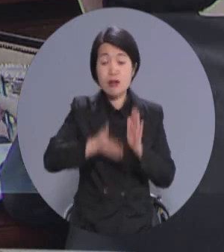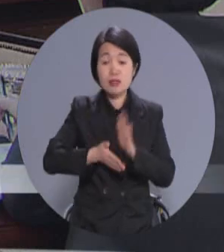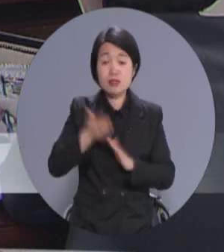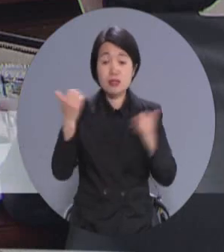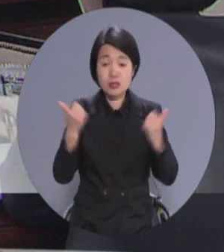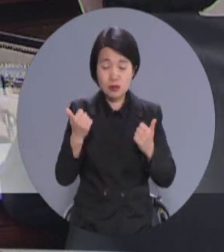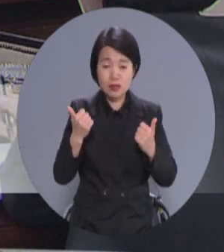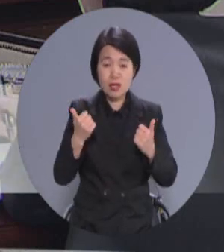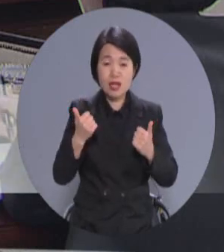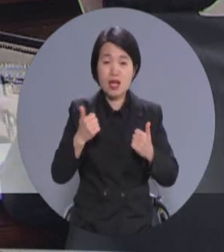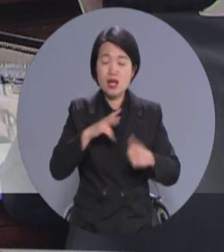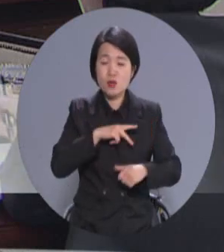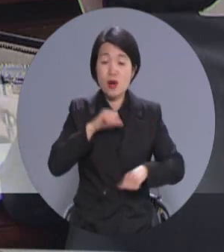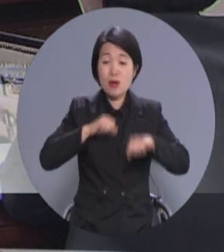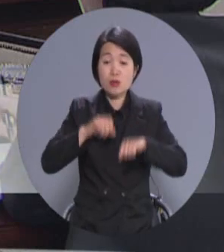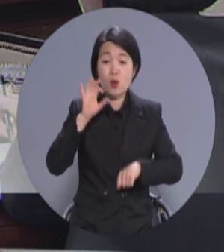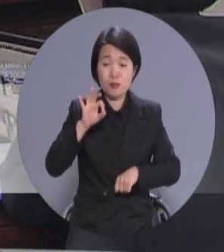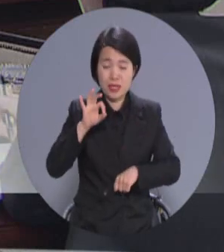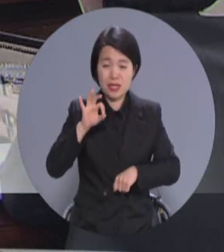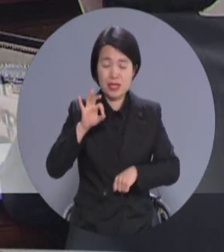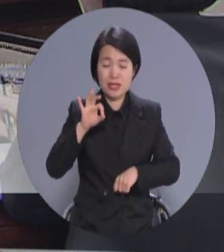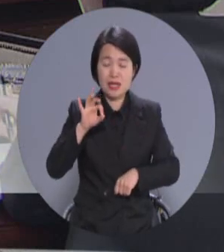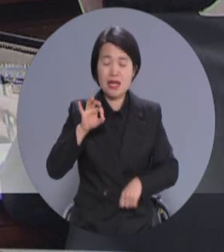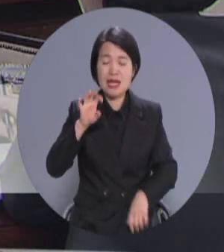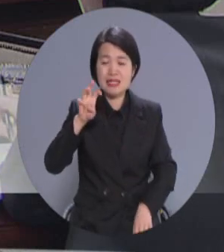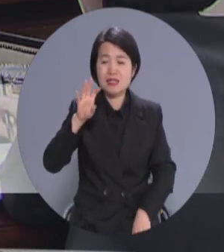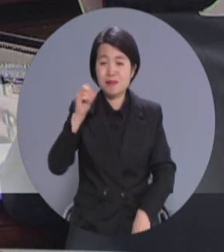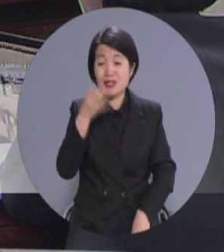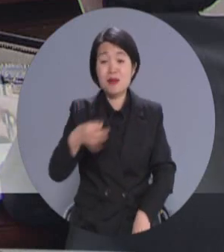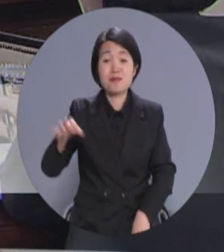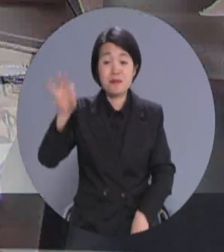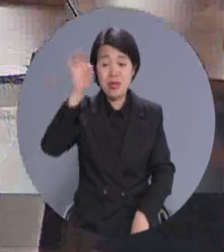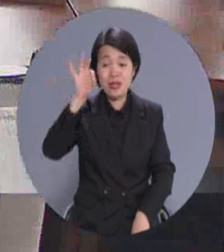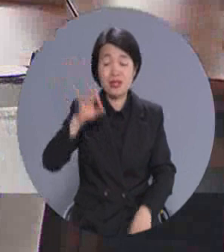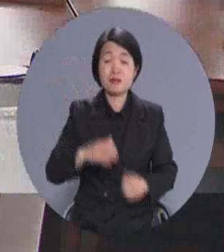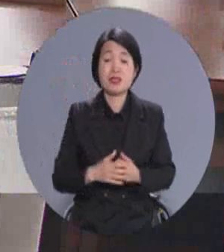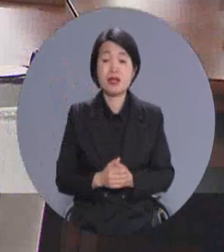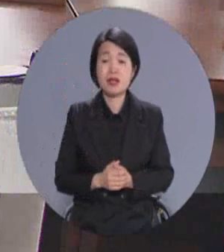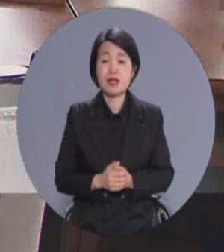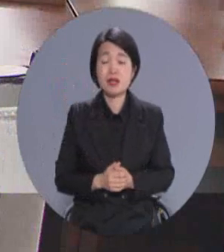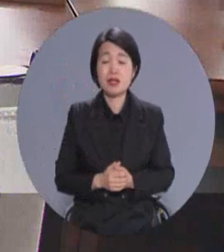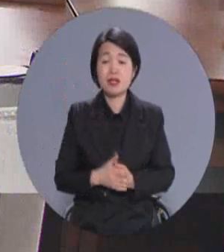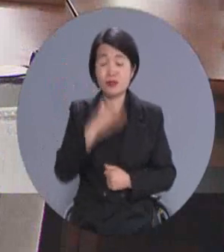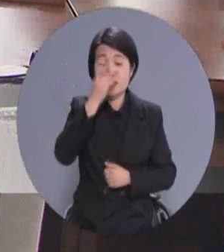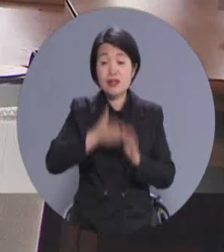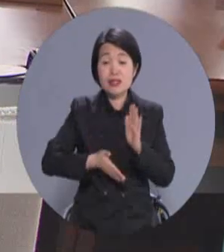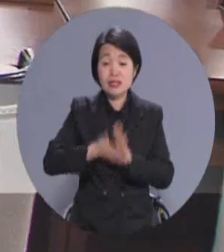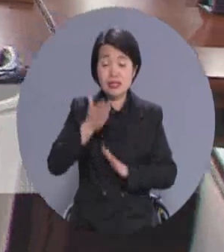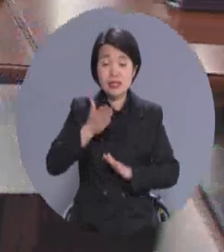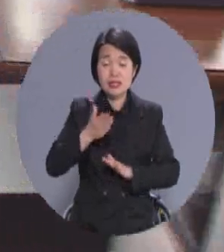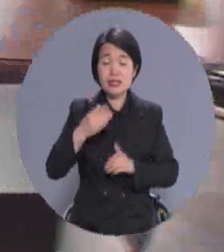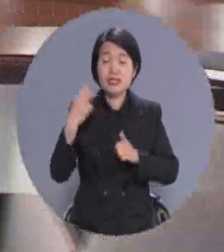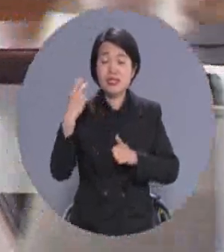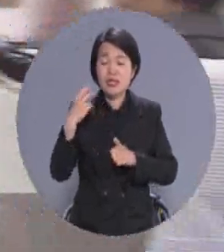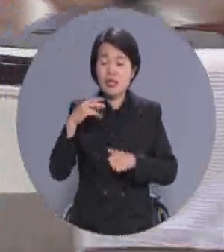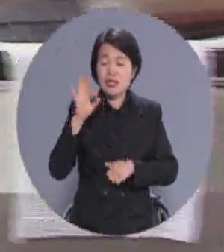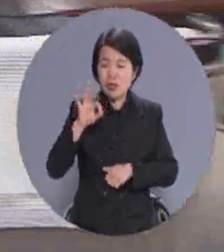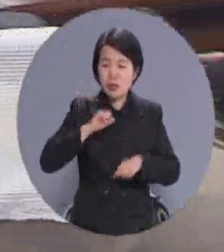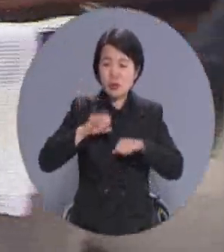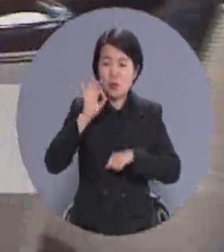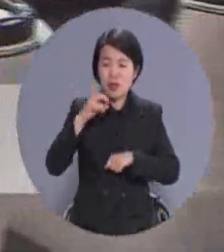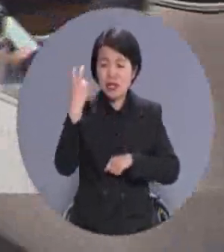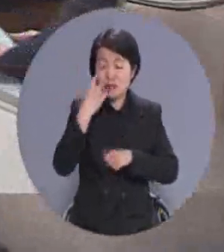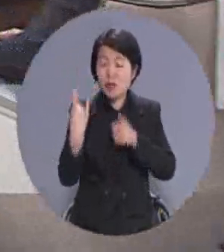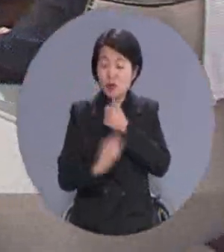순천시의회 의원 의정 활동비가 40만 원 인상됐습니다. 순천시 의정비 심의위원회는 지난